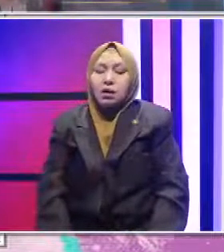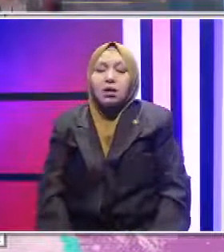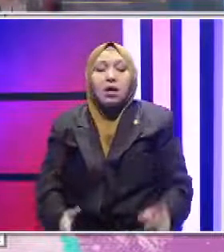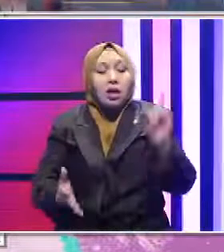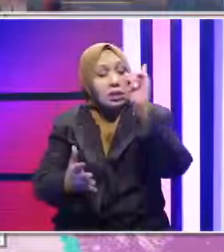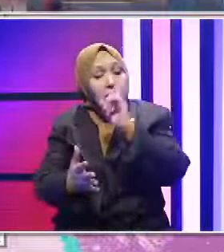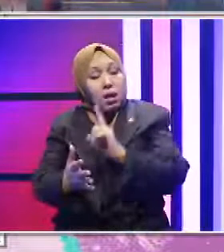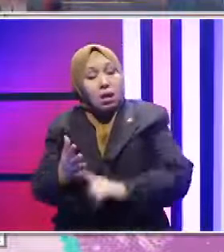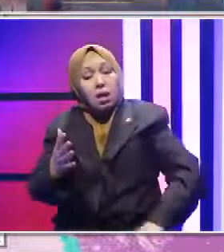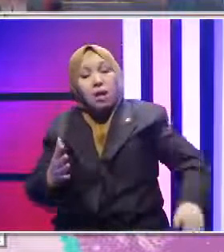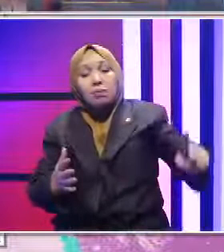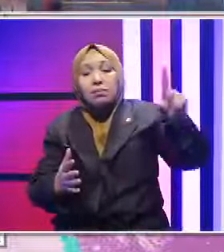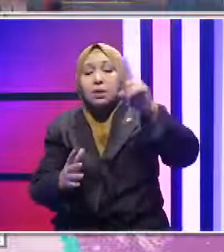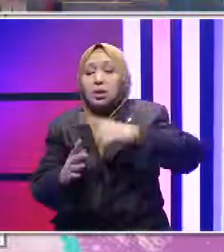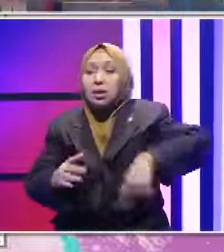وإذا